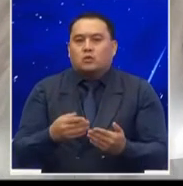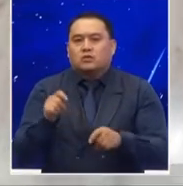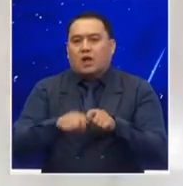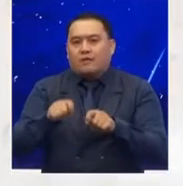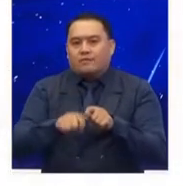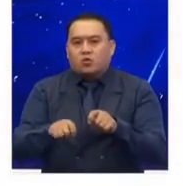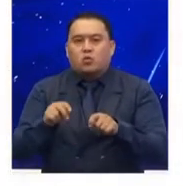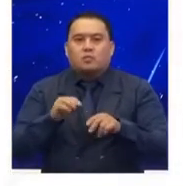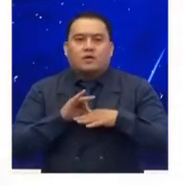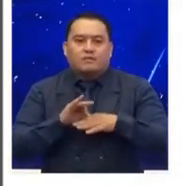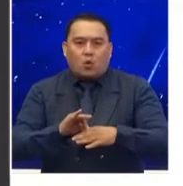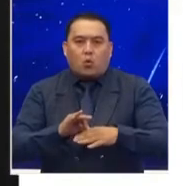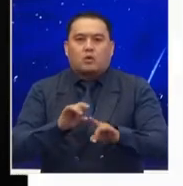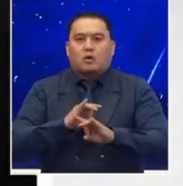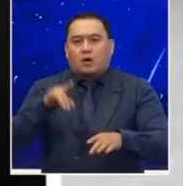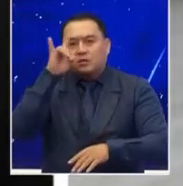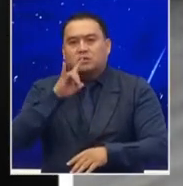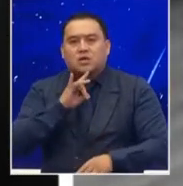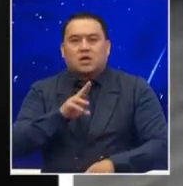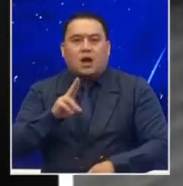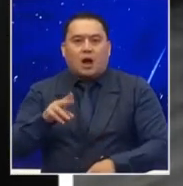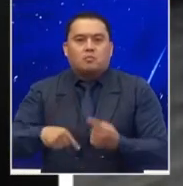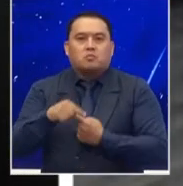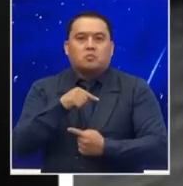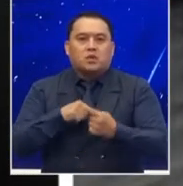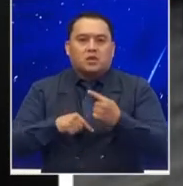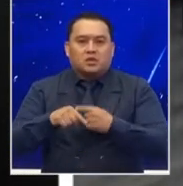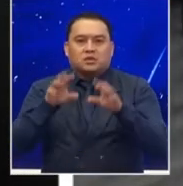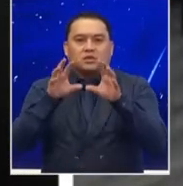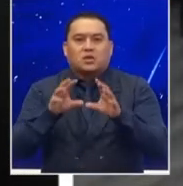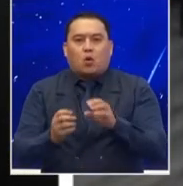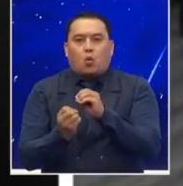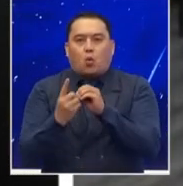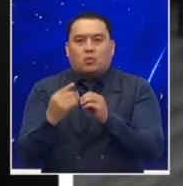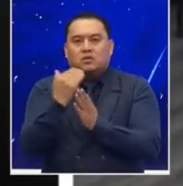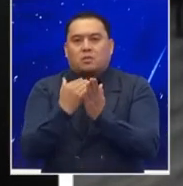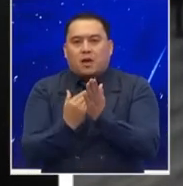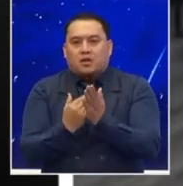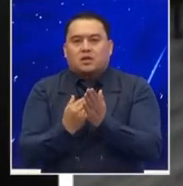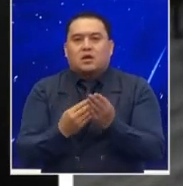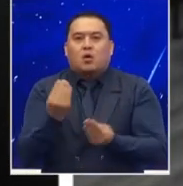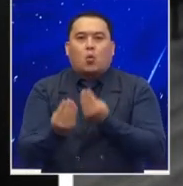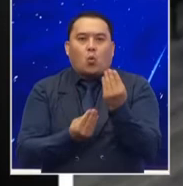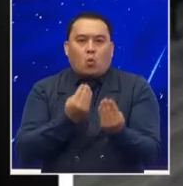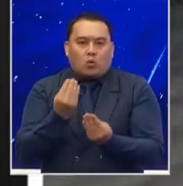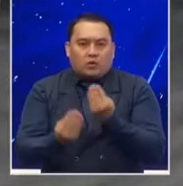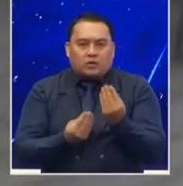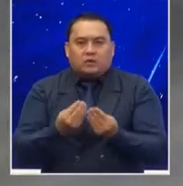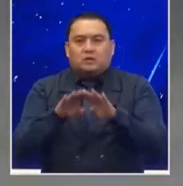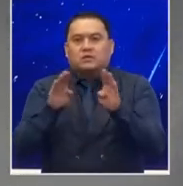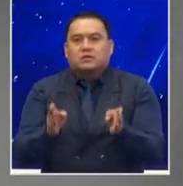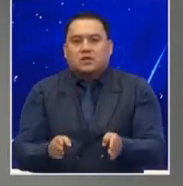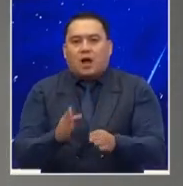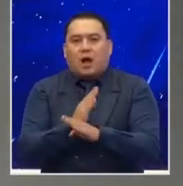тергеу жүргізіліп жатыр. Айта кетейік, Қазақстан Республикасының ойын бизнес туралы заңының 11-ші бабына сәйкес казино мен ойын автоматтары